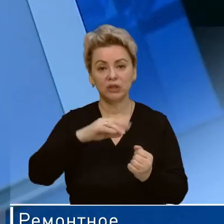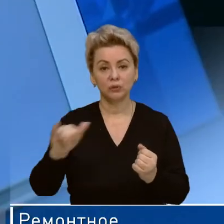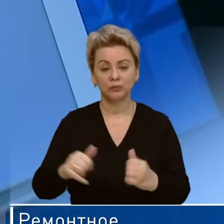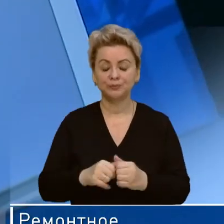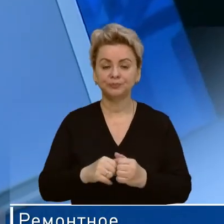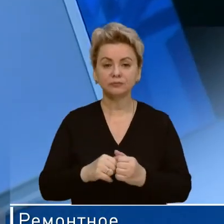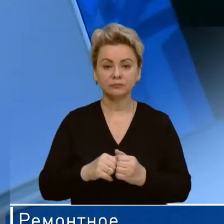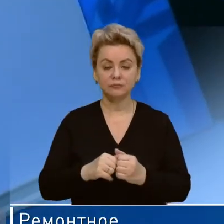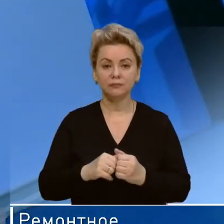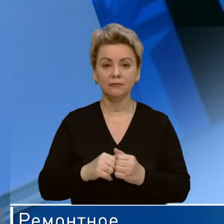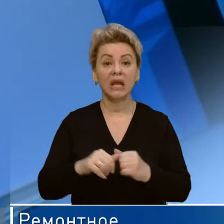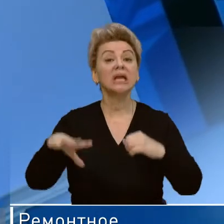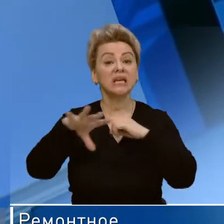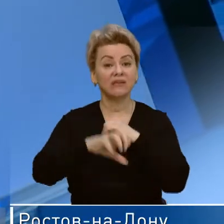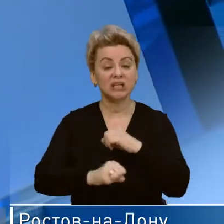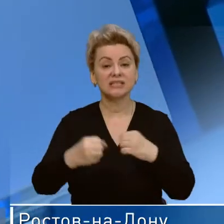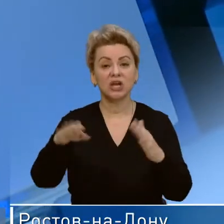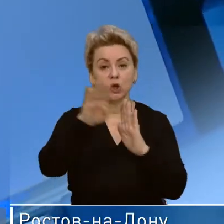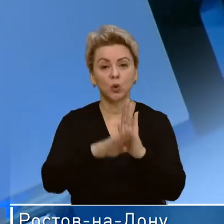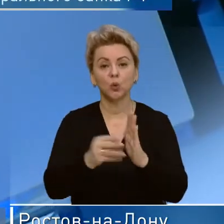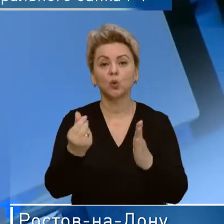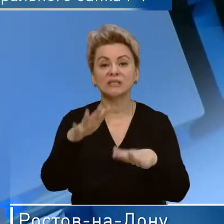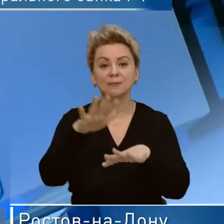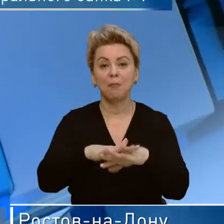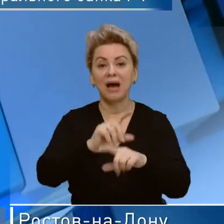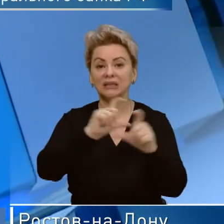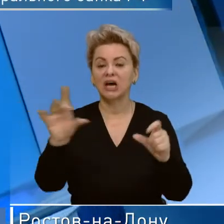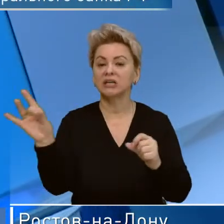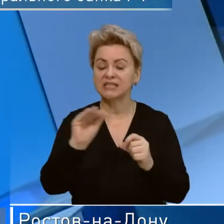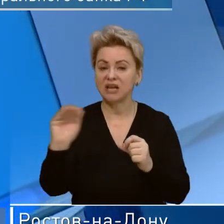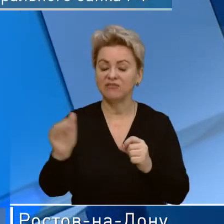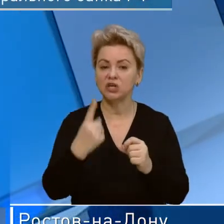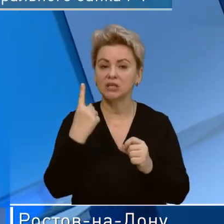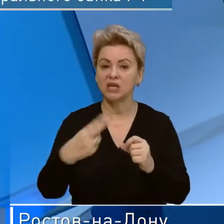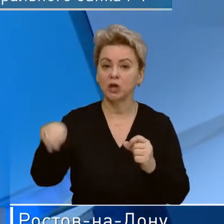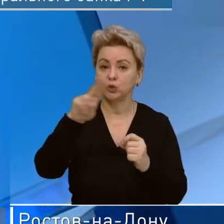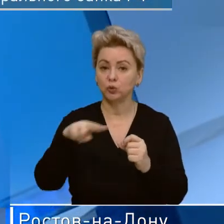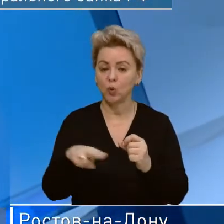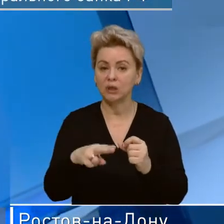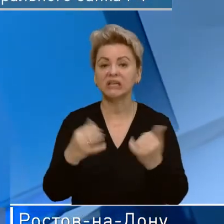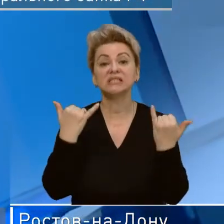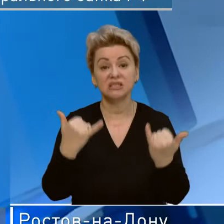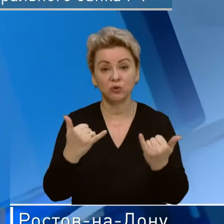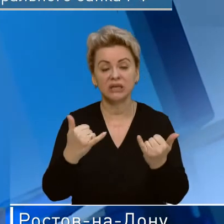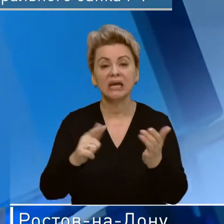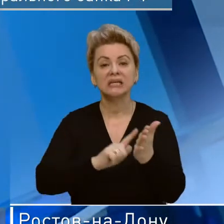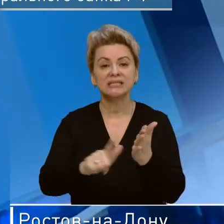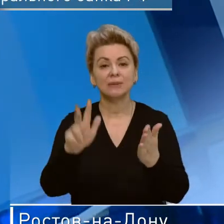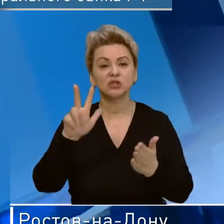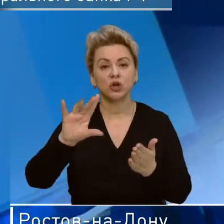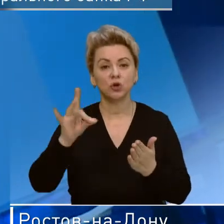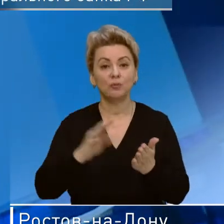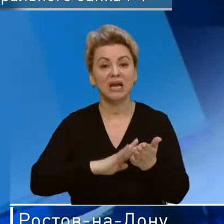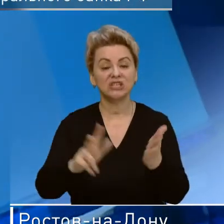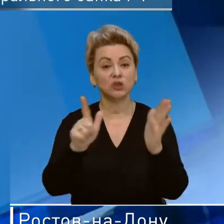Ростов-на-Дону. И в завершении выпуска курс валют. По данным Центрального банка Российской Федерации, курс доллара на сегодня 73